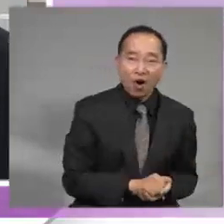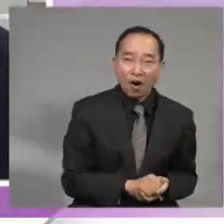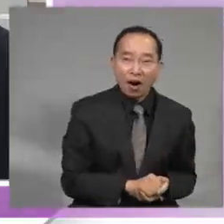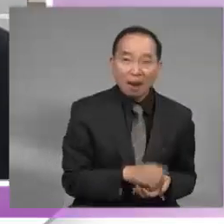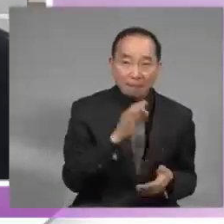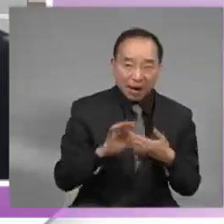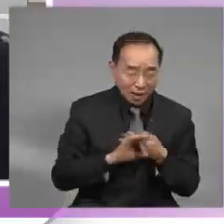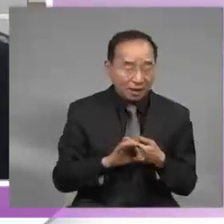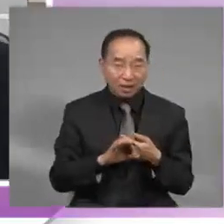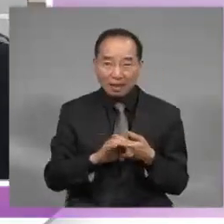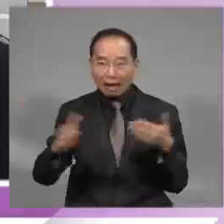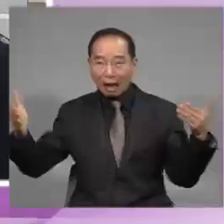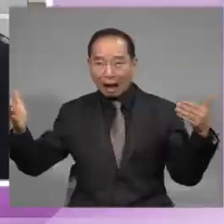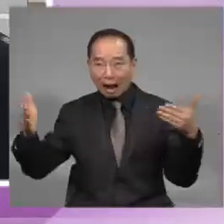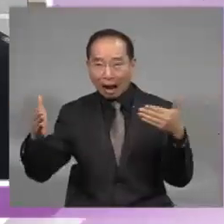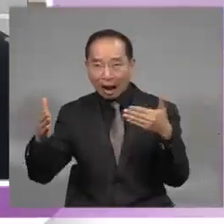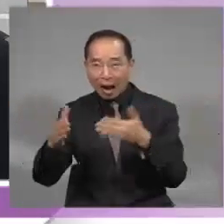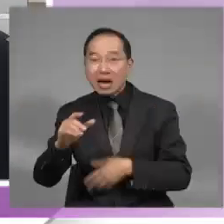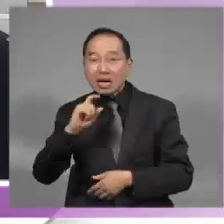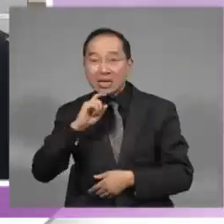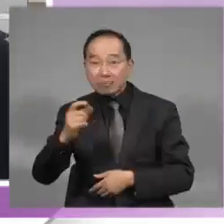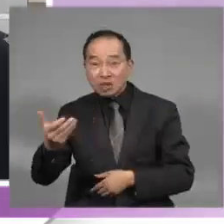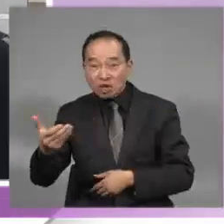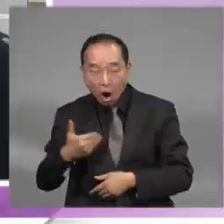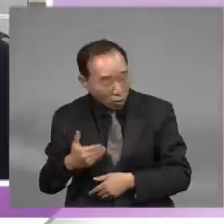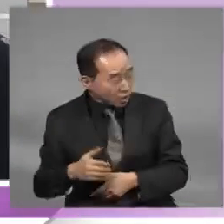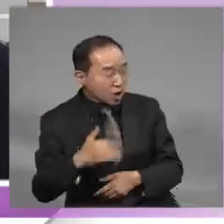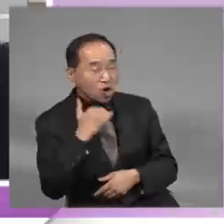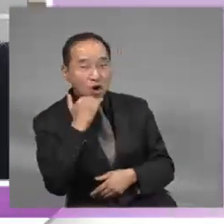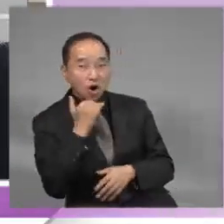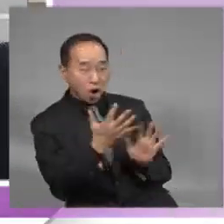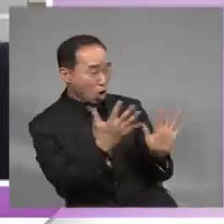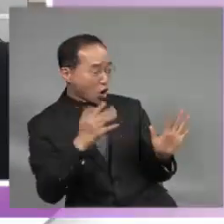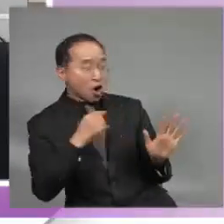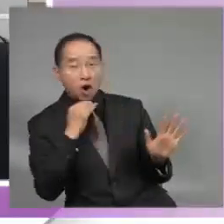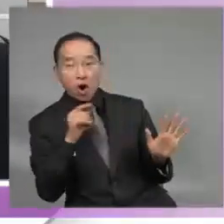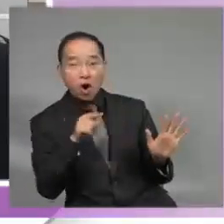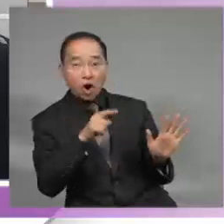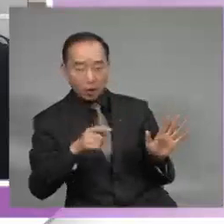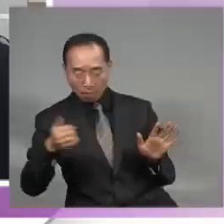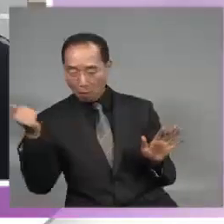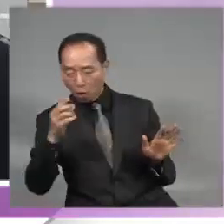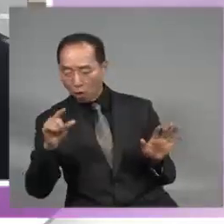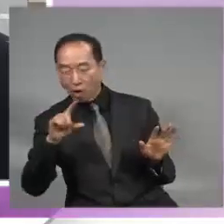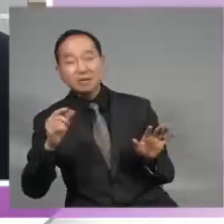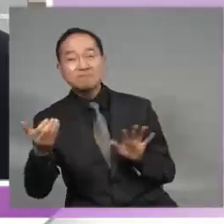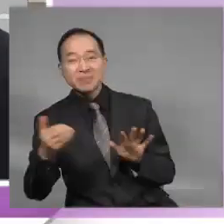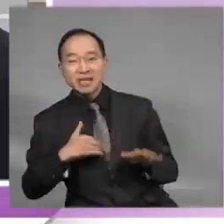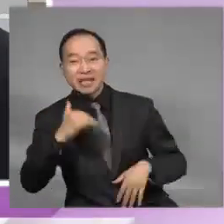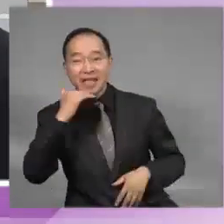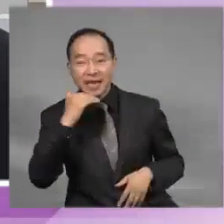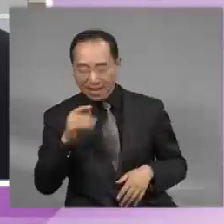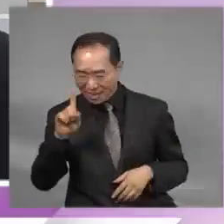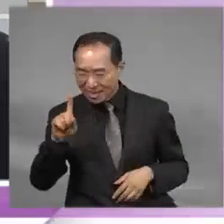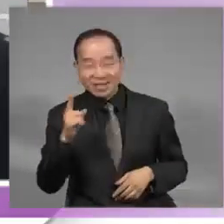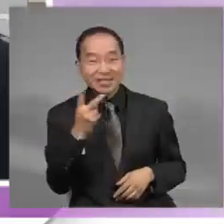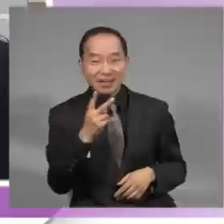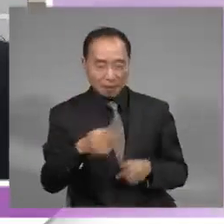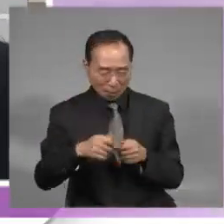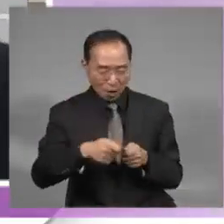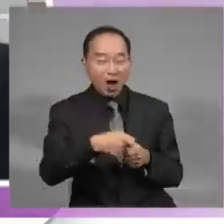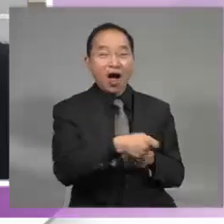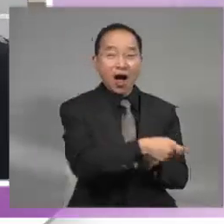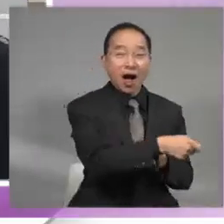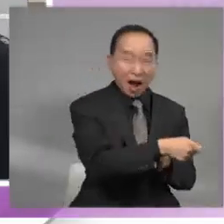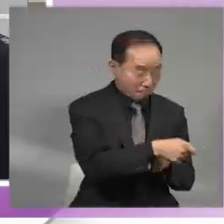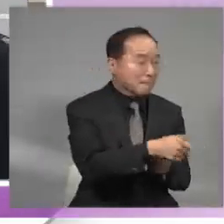되면 번호표를 다 네, 교부해 드리고 그분들까지는 예. 다 투표하신 이후에 투표를 마감하게 됩니다. 그렇군요. 그렇군요. 그러니까